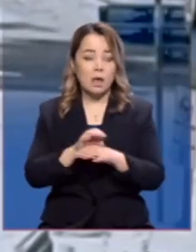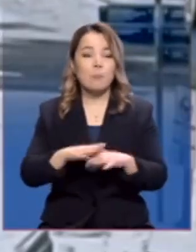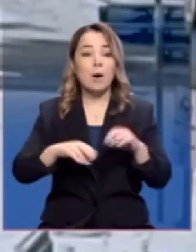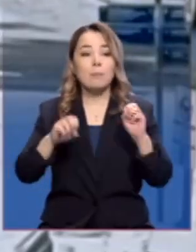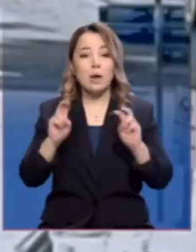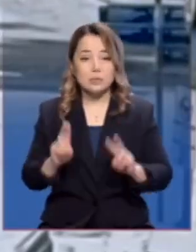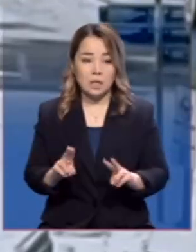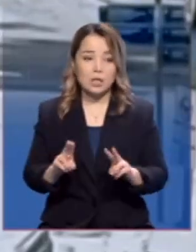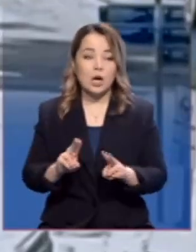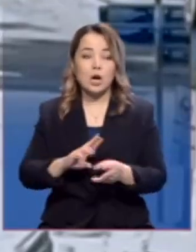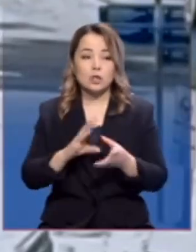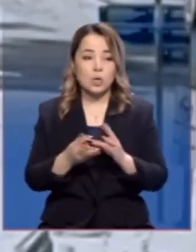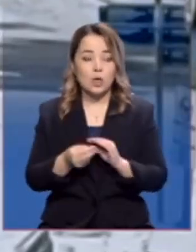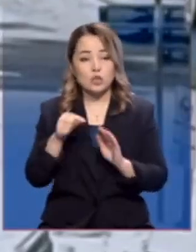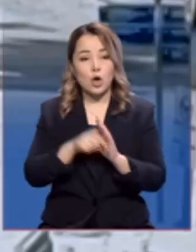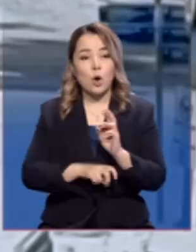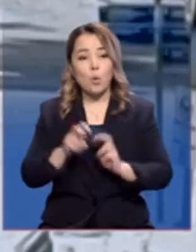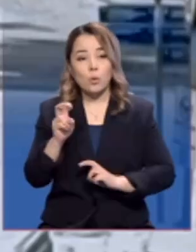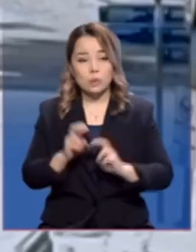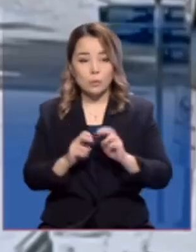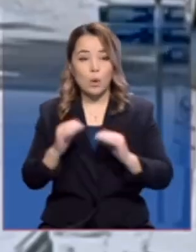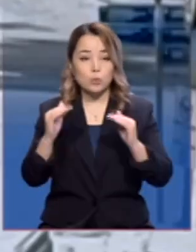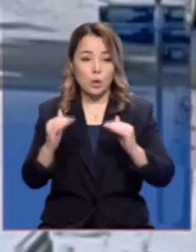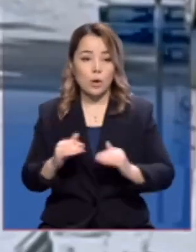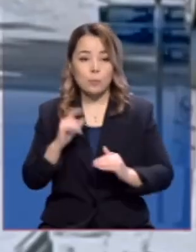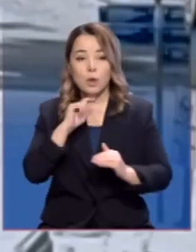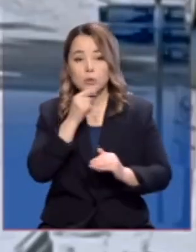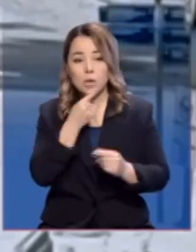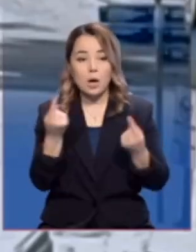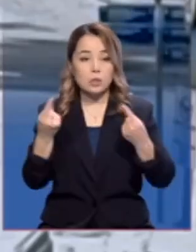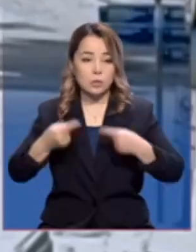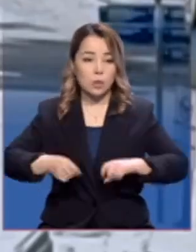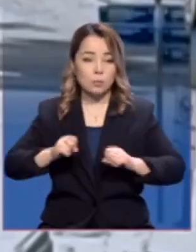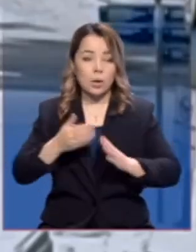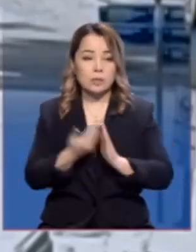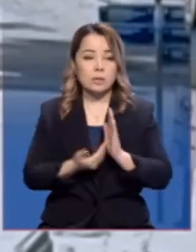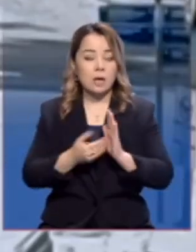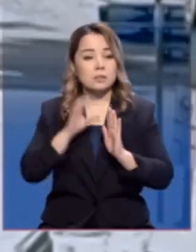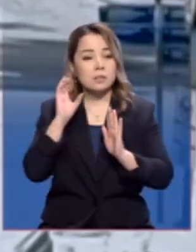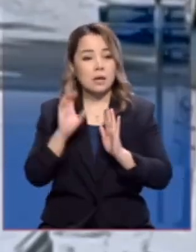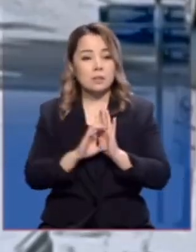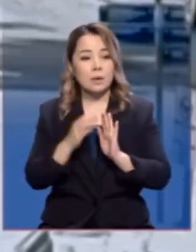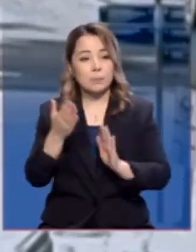мамандар жалпы ішкі өнім төмендеп экономика құлдырайды дейді. Сарапшының пікірін